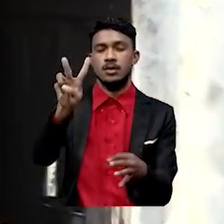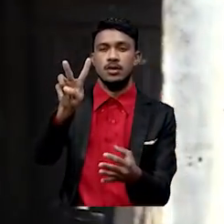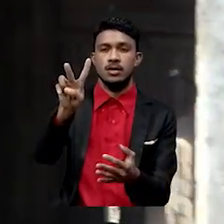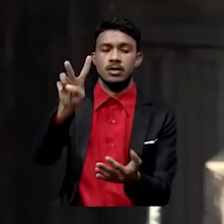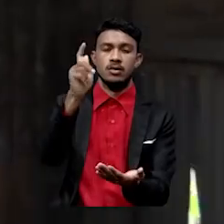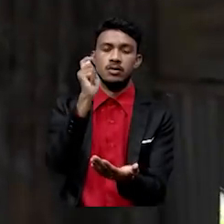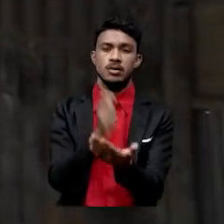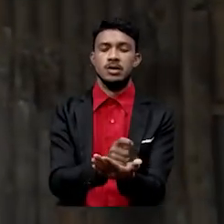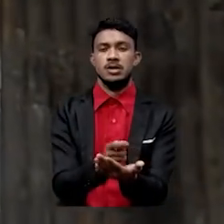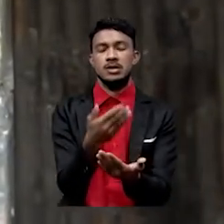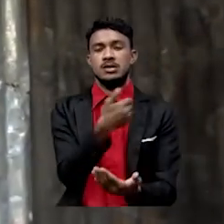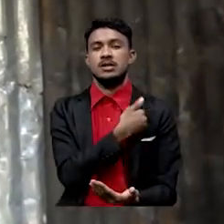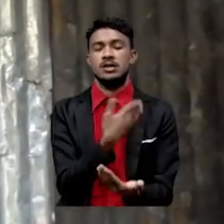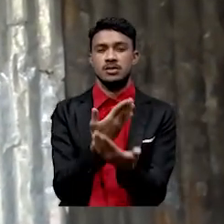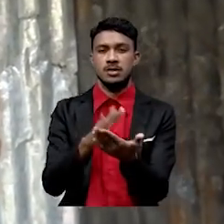Lidia sedak selu.